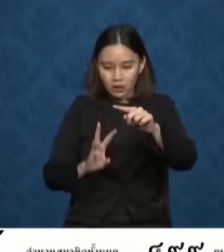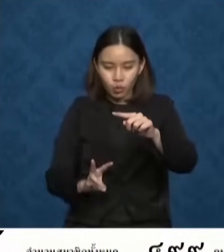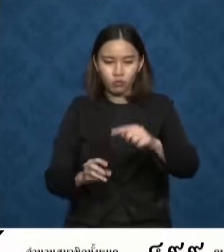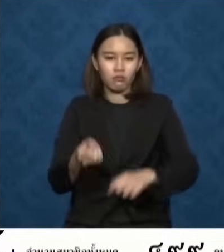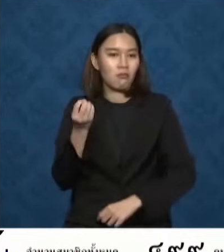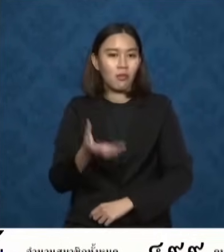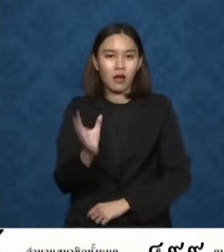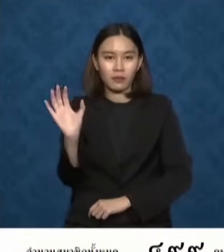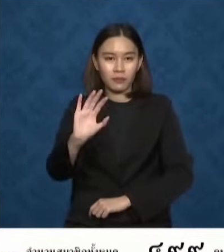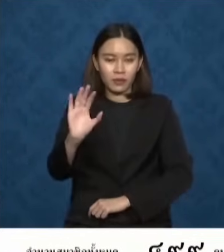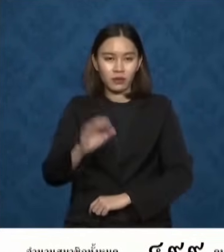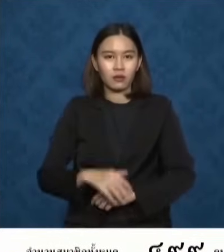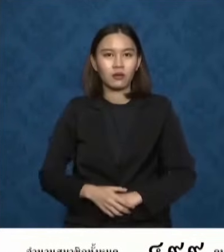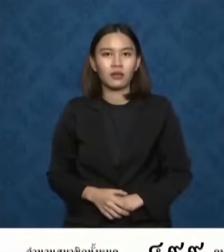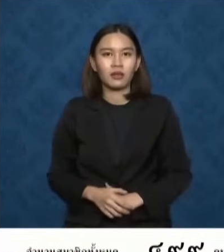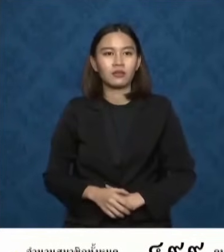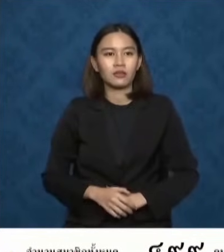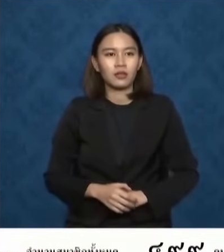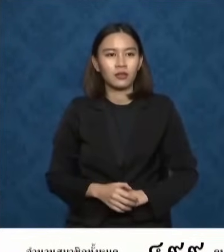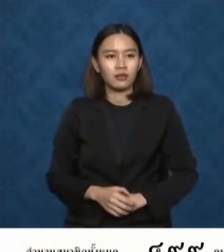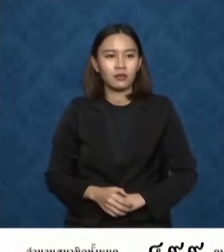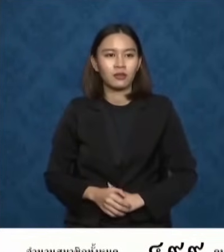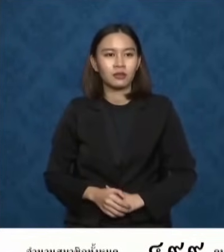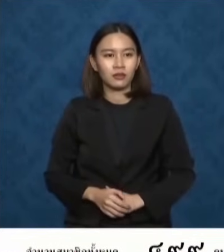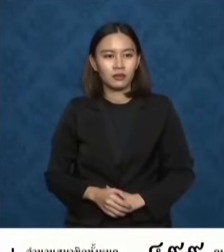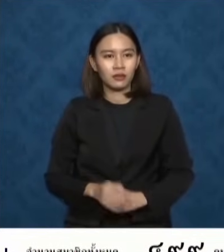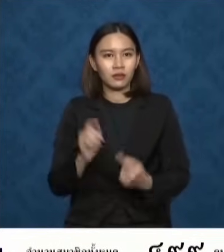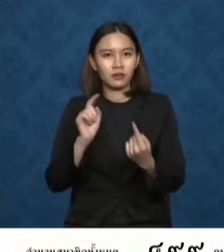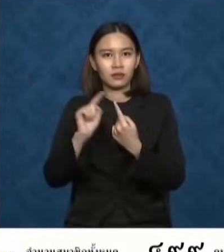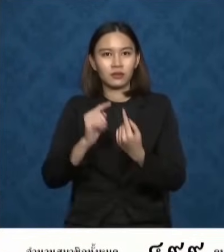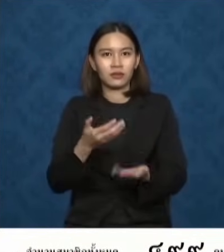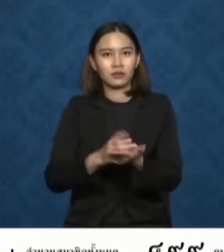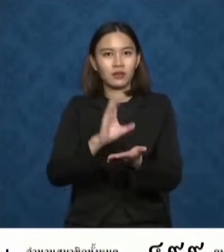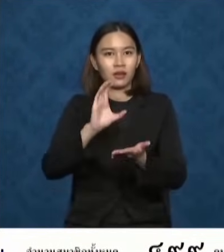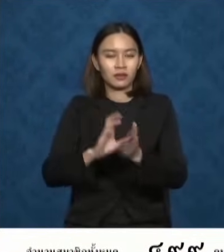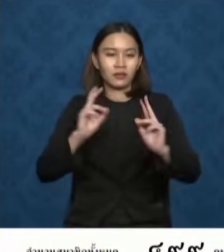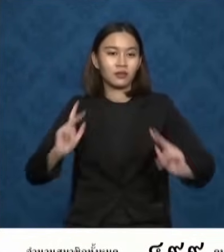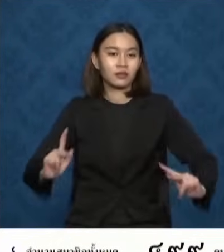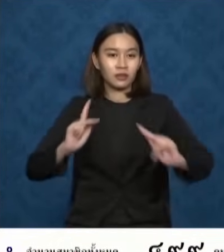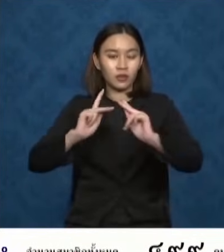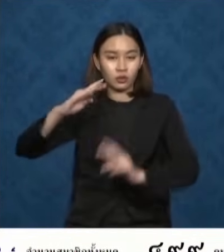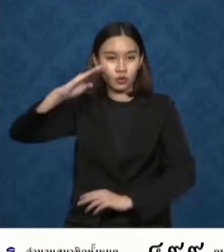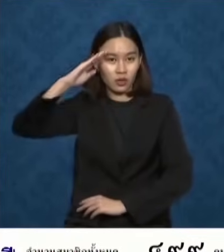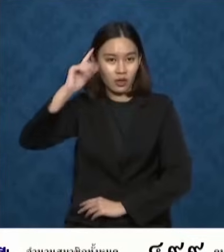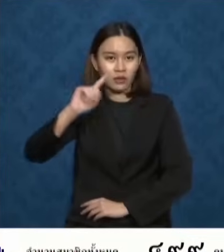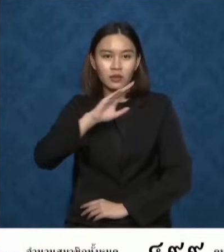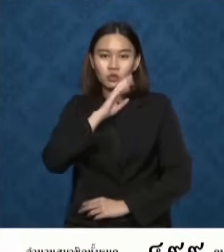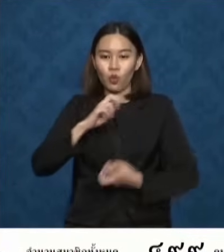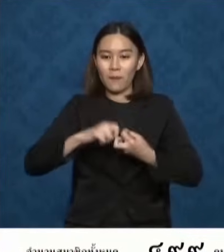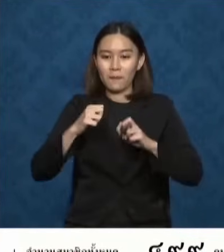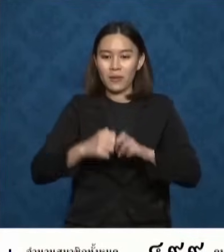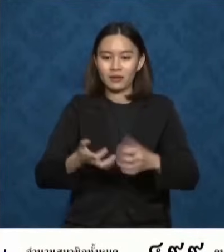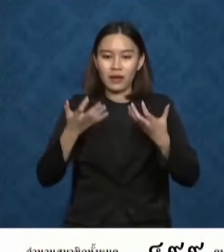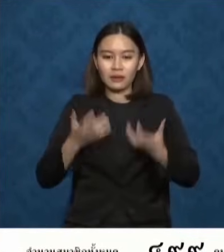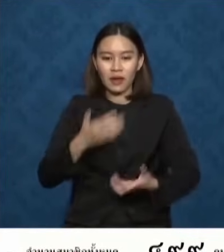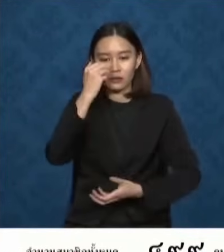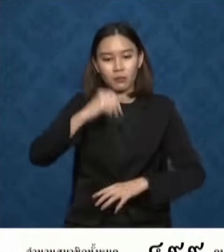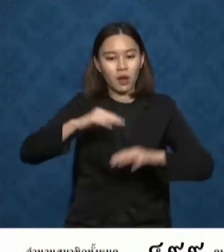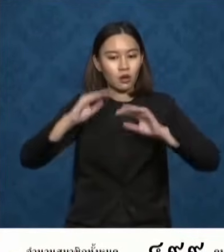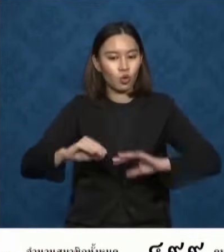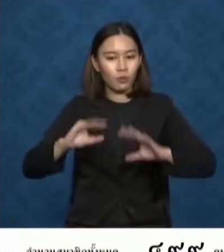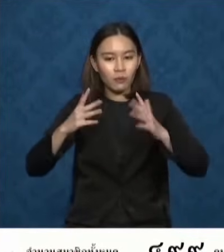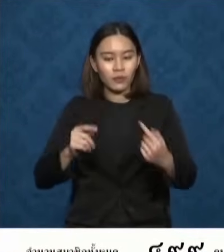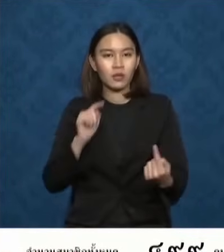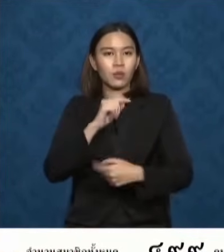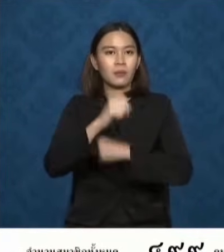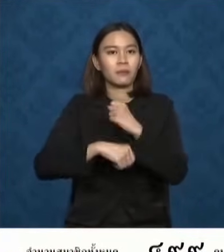เยอะแล้วถามต่อว่างบกระทรวงกลาโหมเนี่ยในยามวิกฤตทําไมไม่ลดเช่นต้มยํ